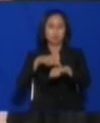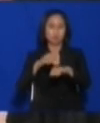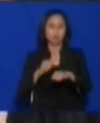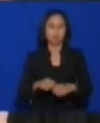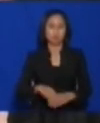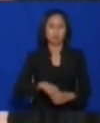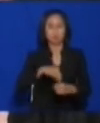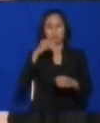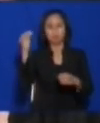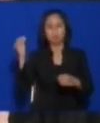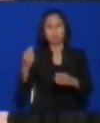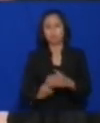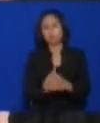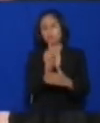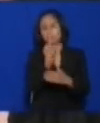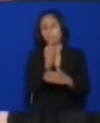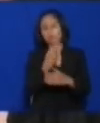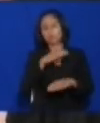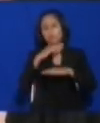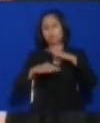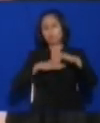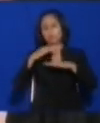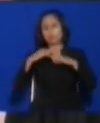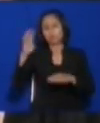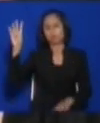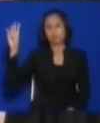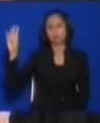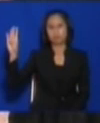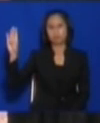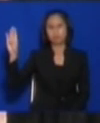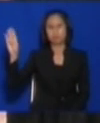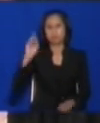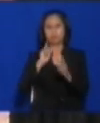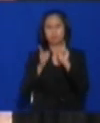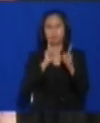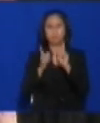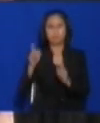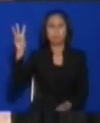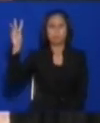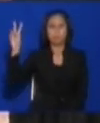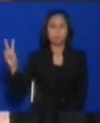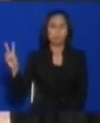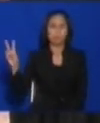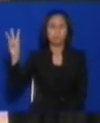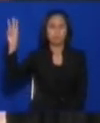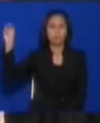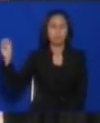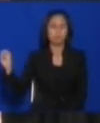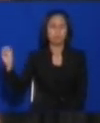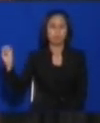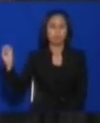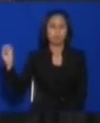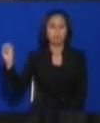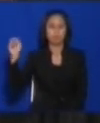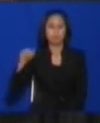persilahkan Pasangan calon dengan nomor urut 4 untuk menyampaikan visi-misinya tiga menit dimulai